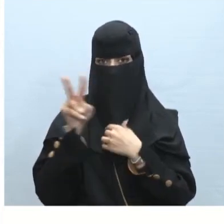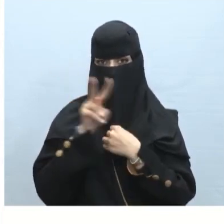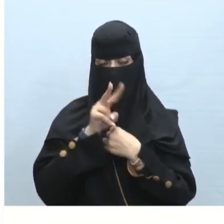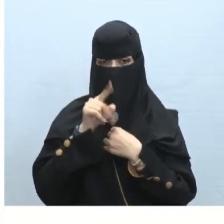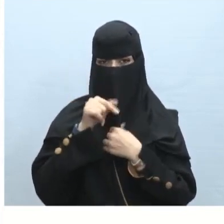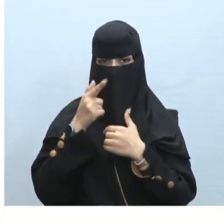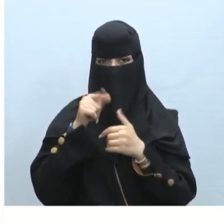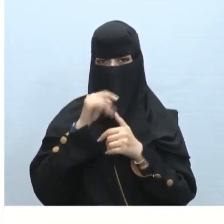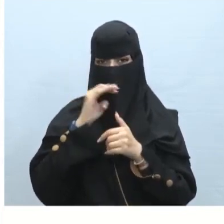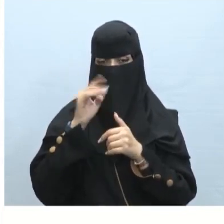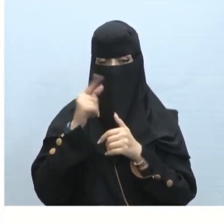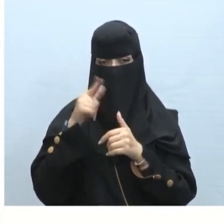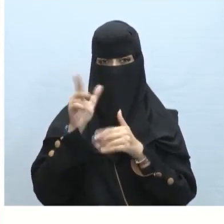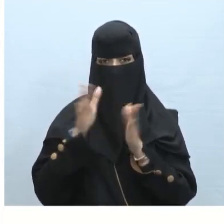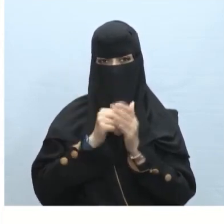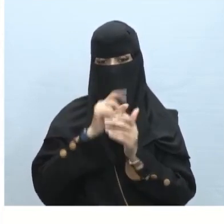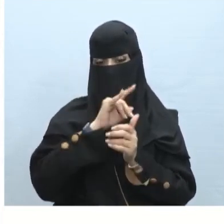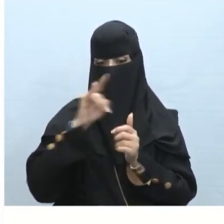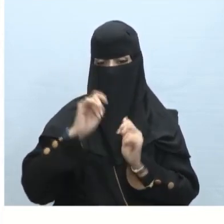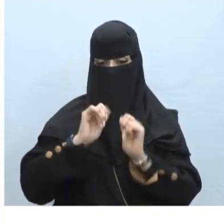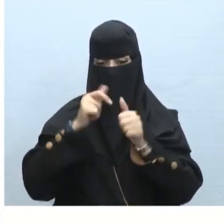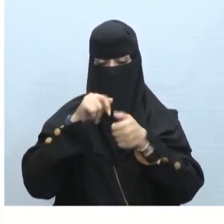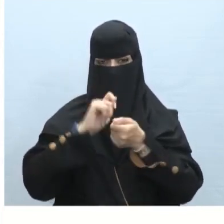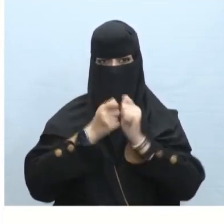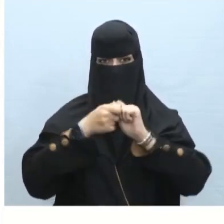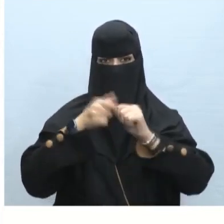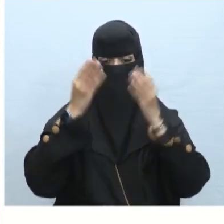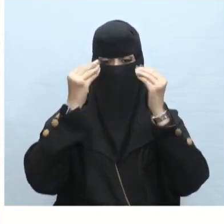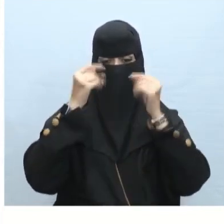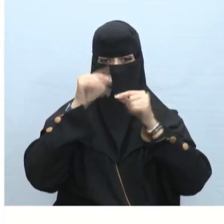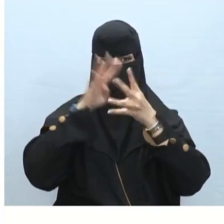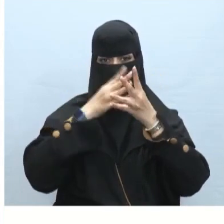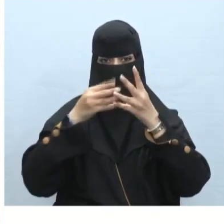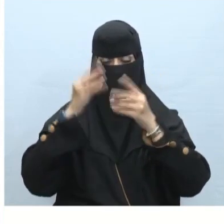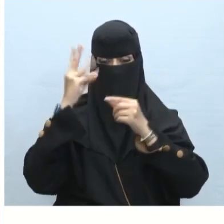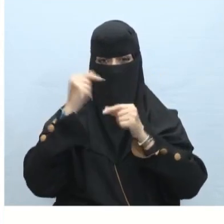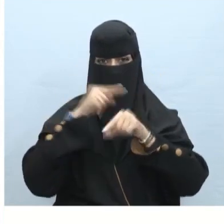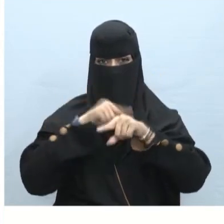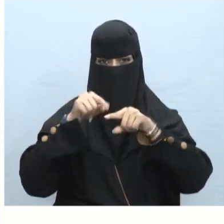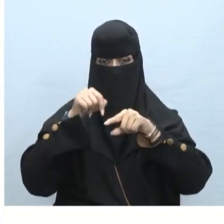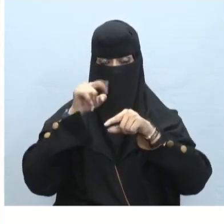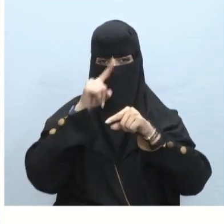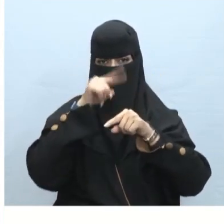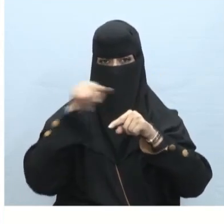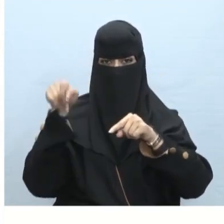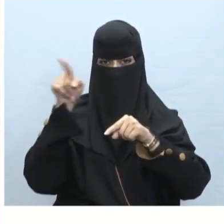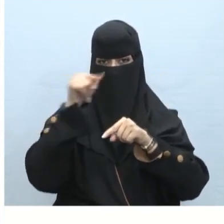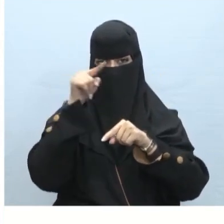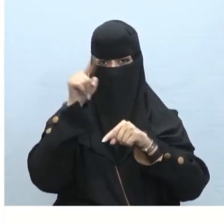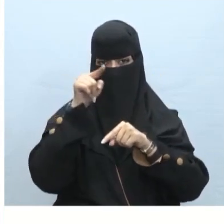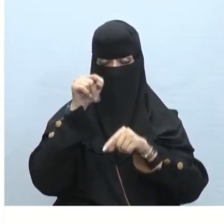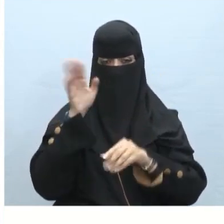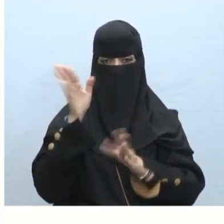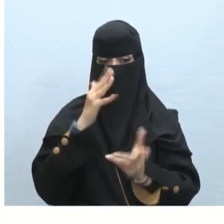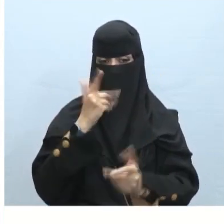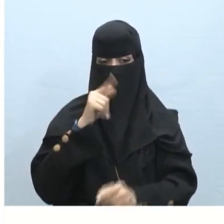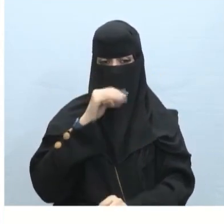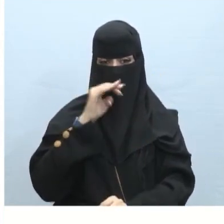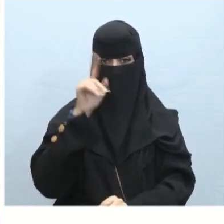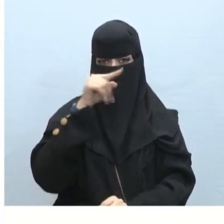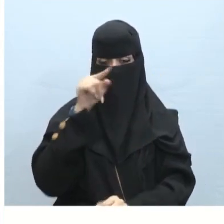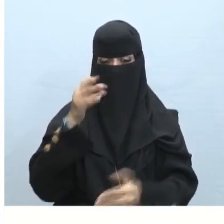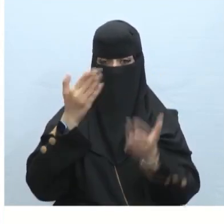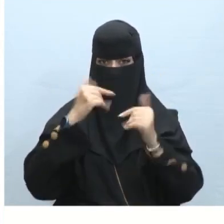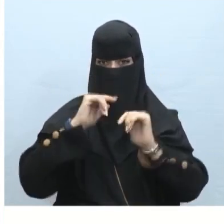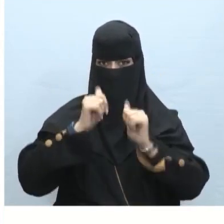العباره صحيحه لا يمكنك تحويل بيانات جدول رقمي الى مخطط بياني مصور احسنت